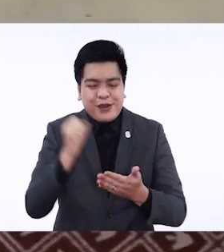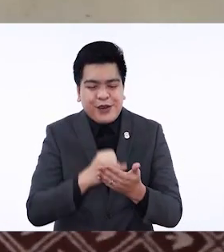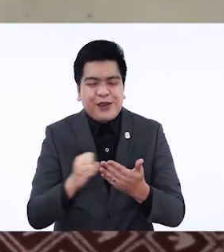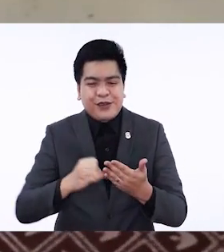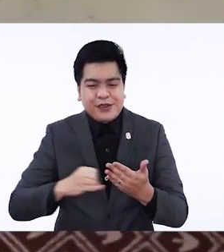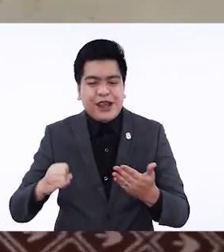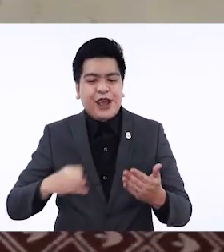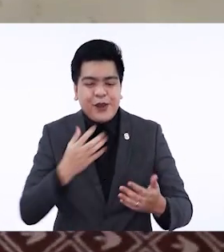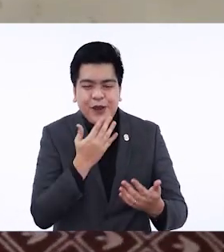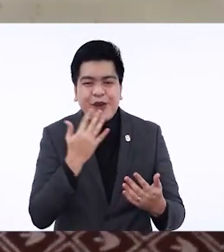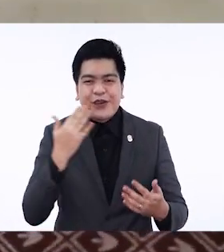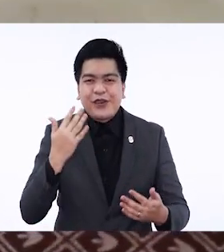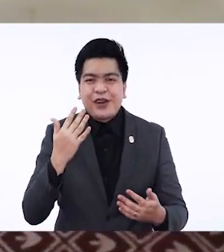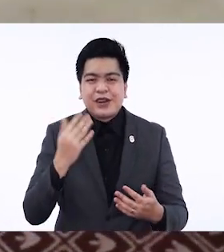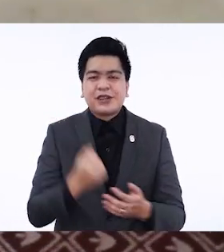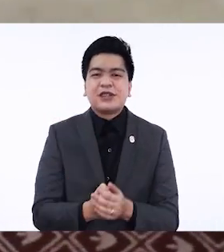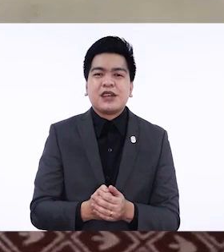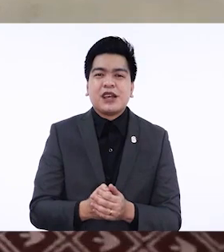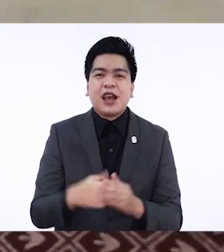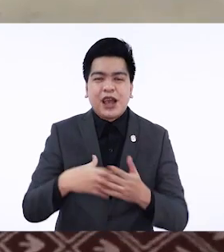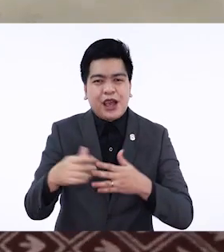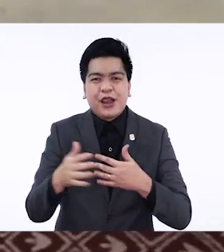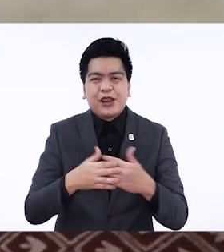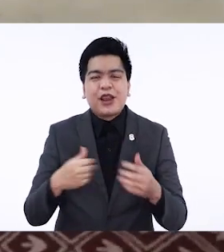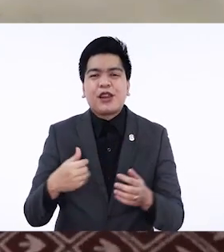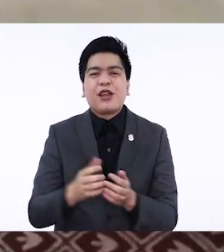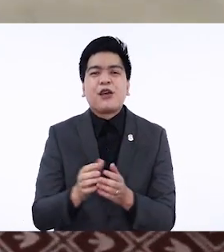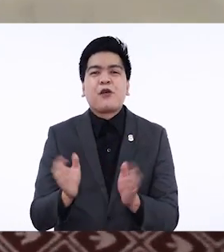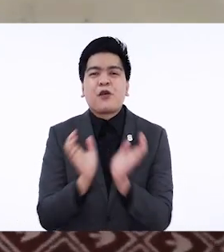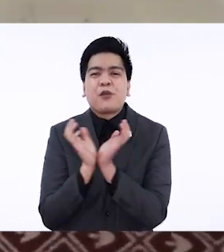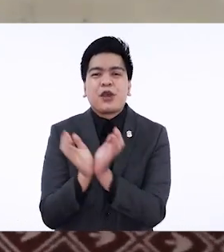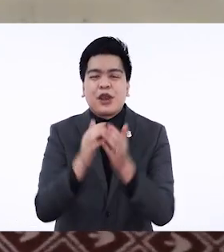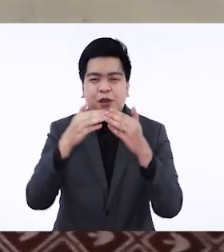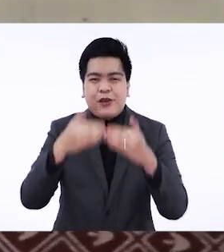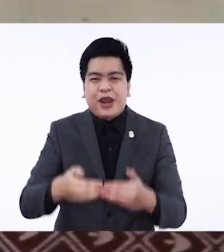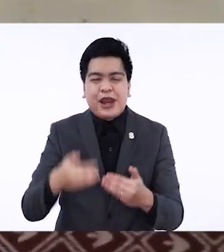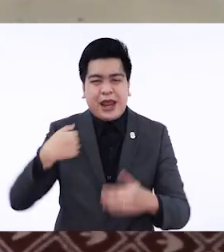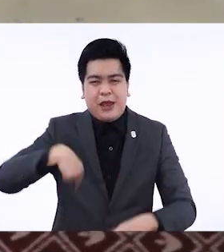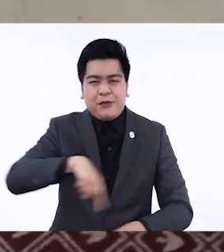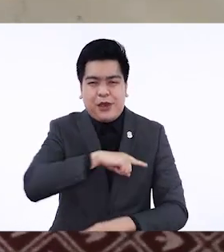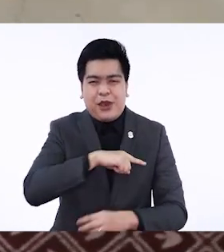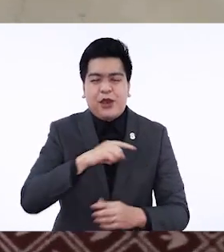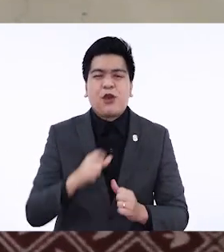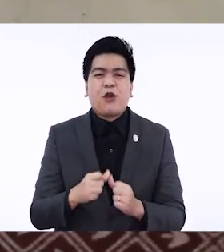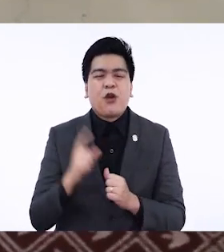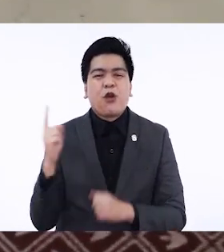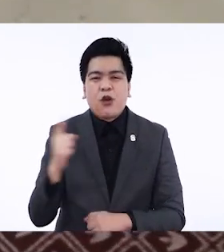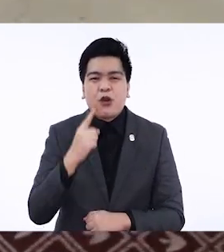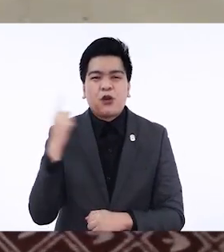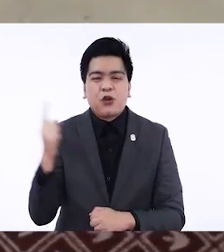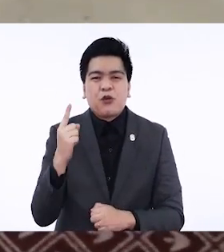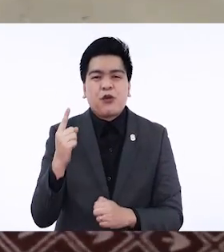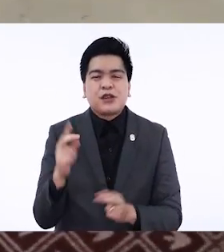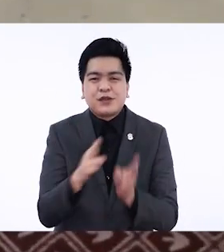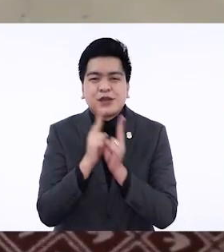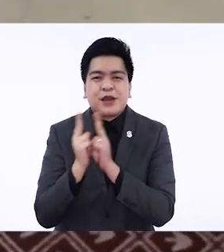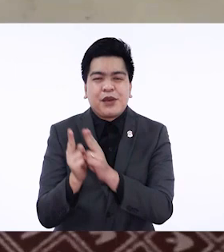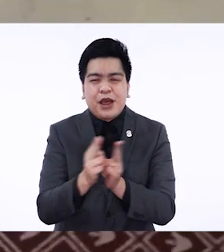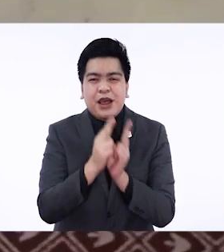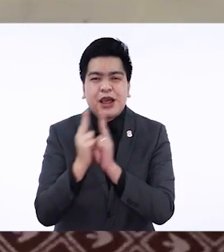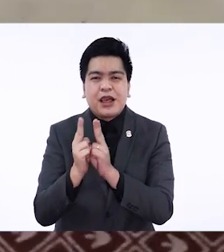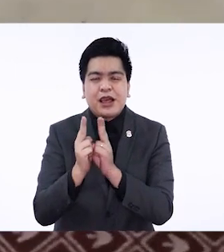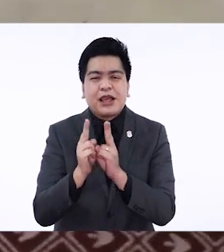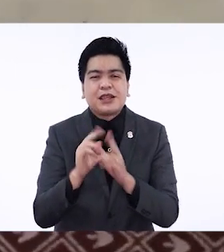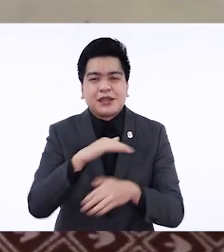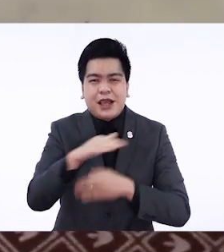at pagkukulay kahit po kami ay nasa quarantine. Kami po ay laging susunod at makikipagkaisa sa